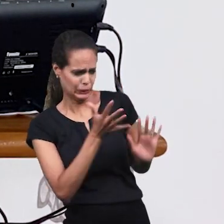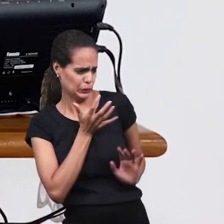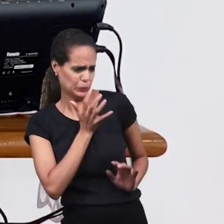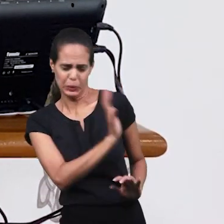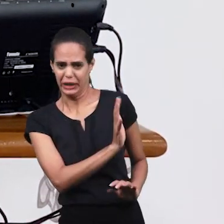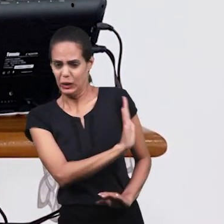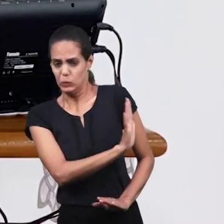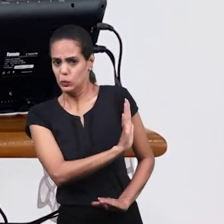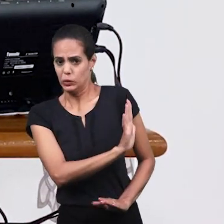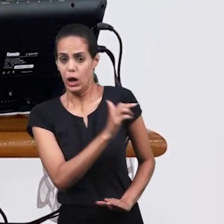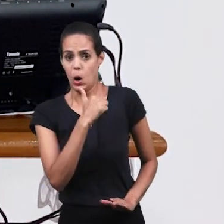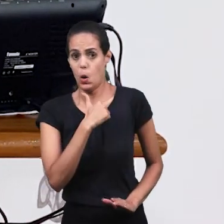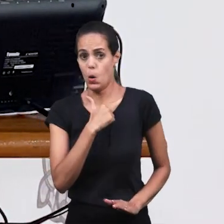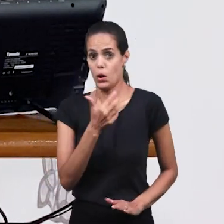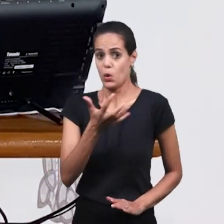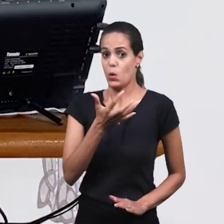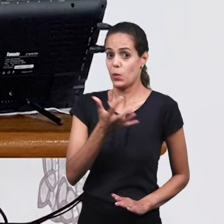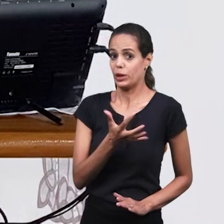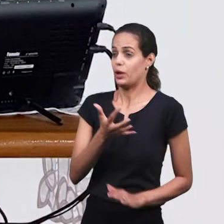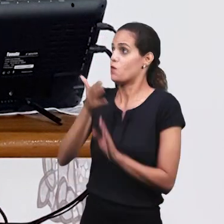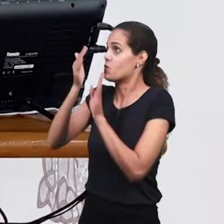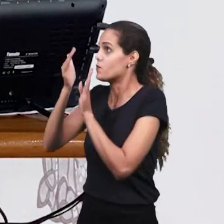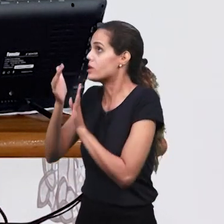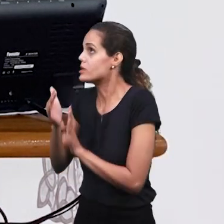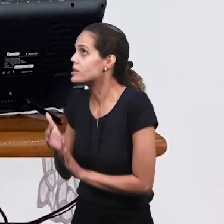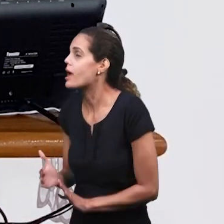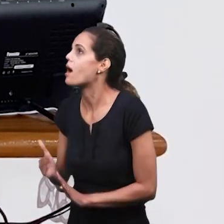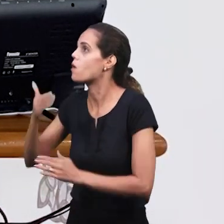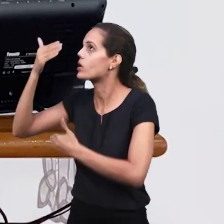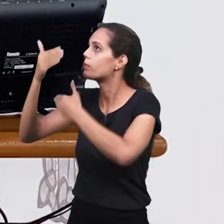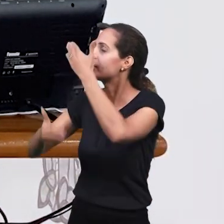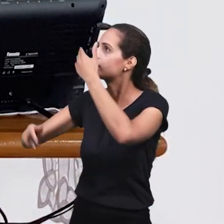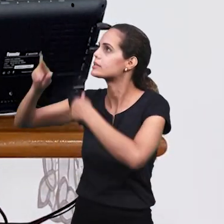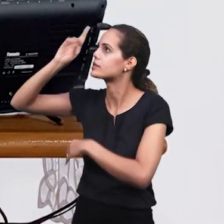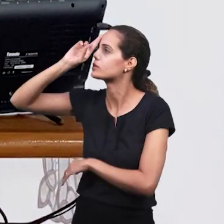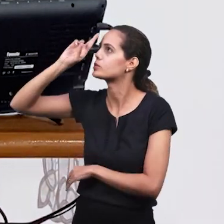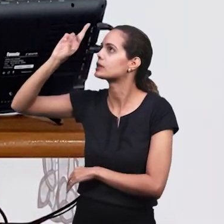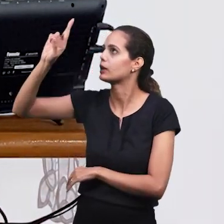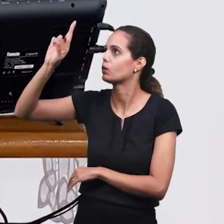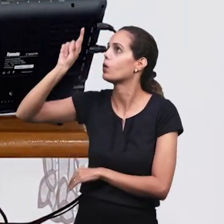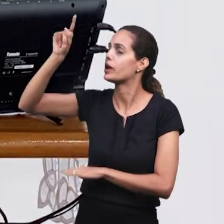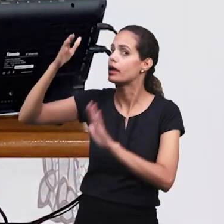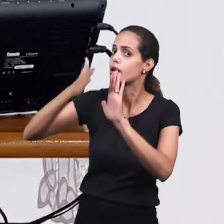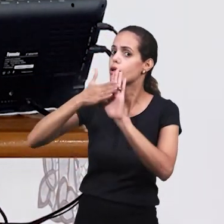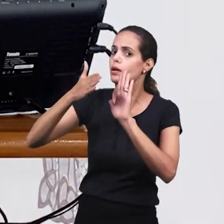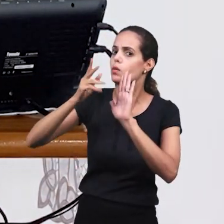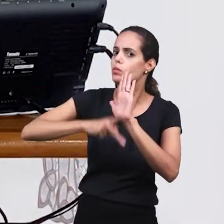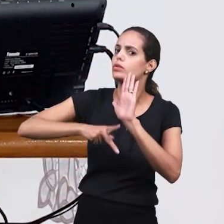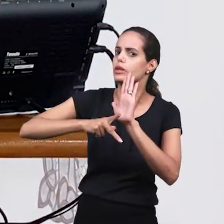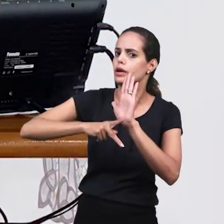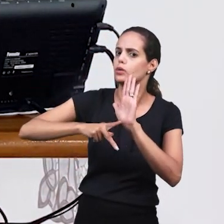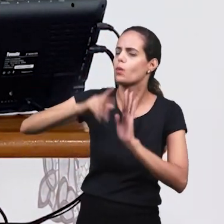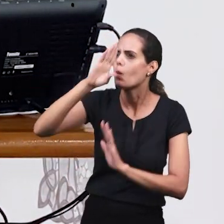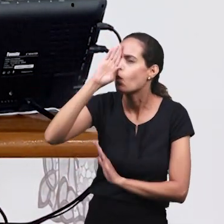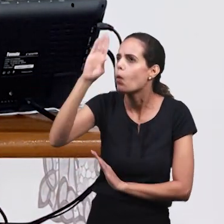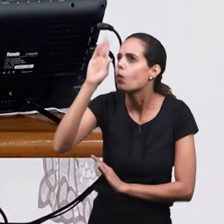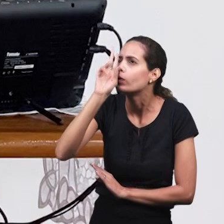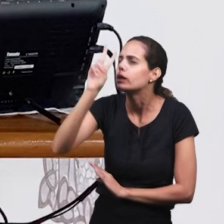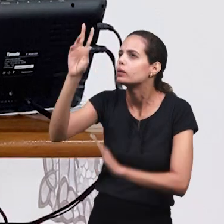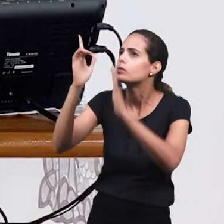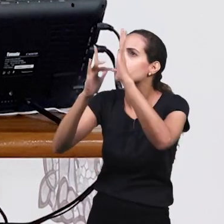en regardant vers Jésus, auteur et consommateur de la foi, lequel,